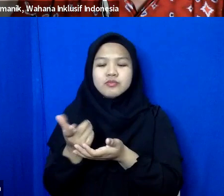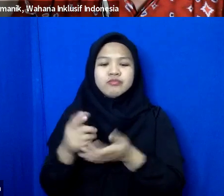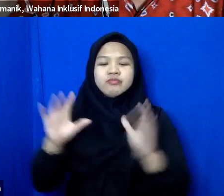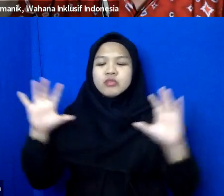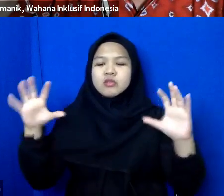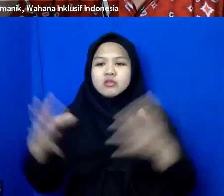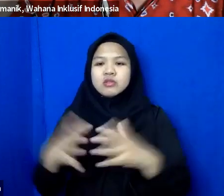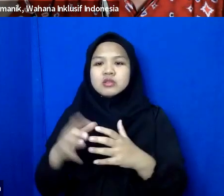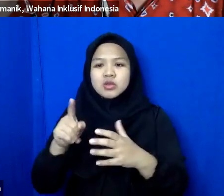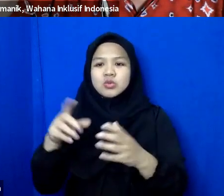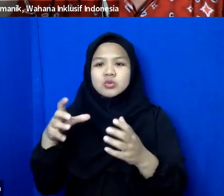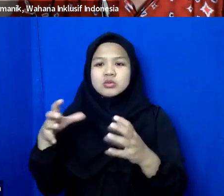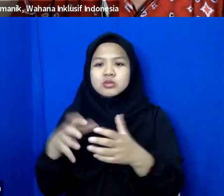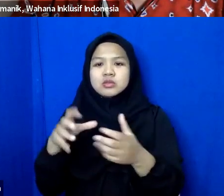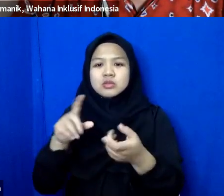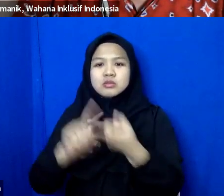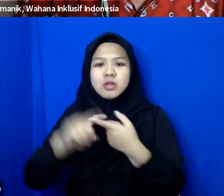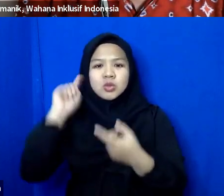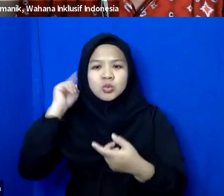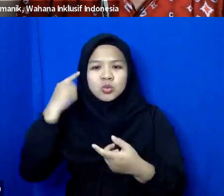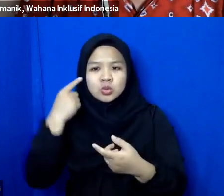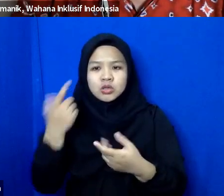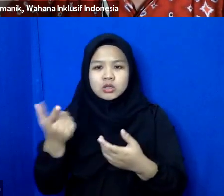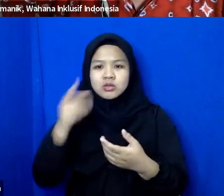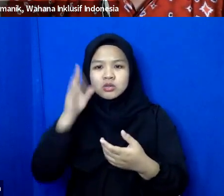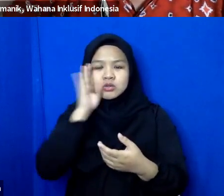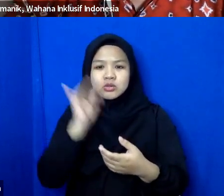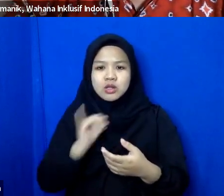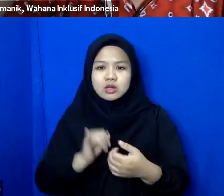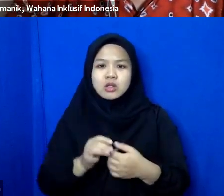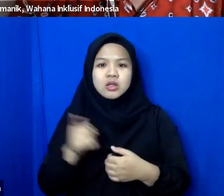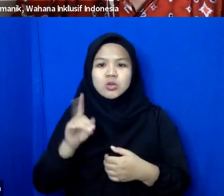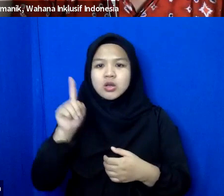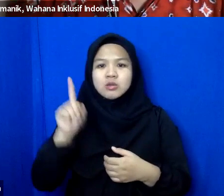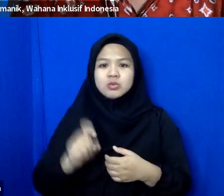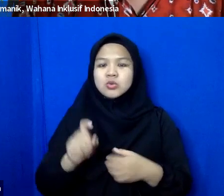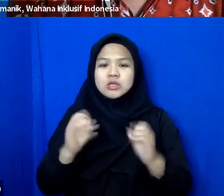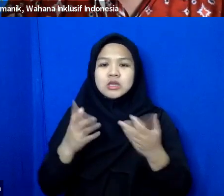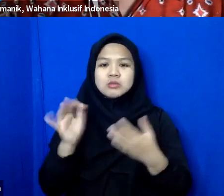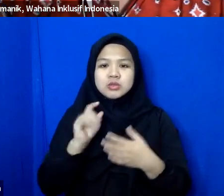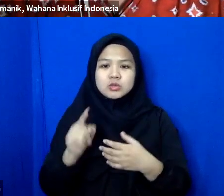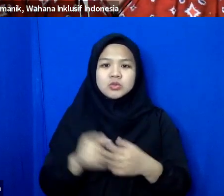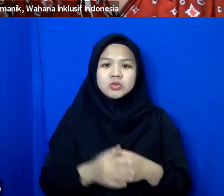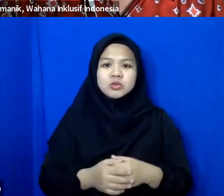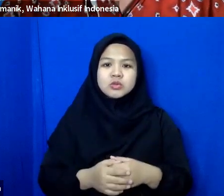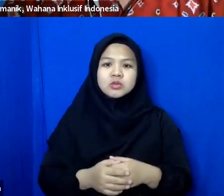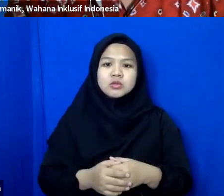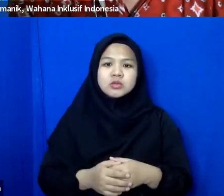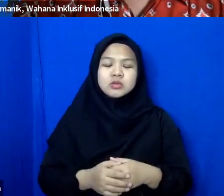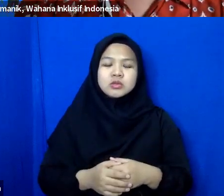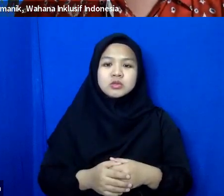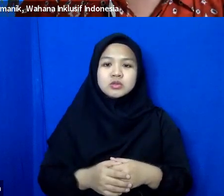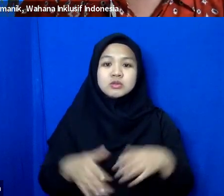dengan Mencuri itu kan jadi aneh itu ya itu tidak perlu terjadi kemudian banyak